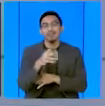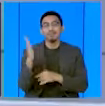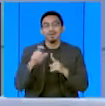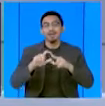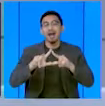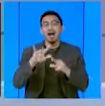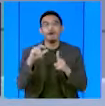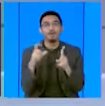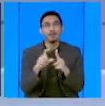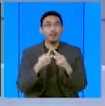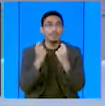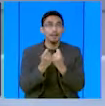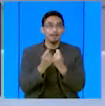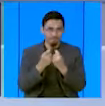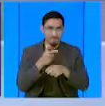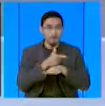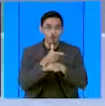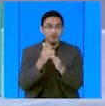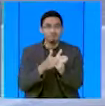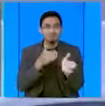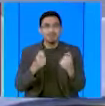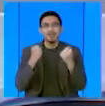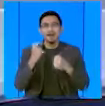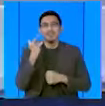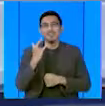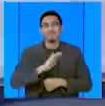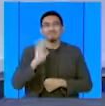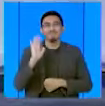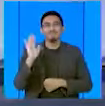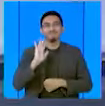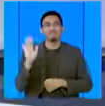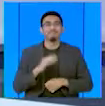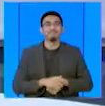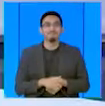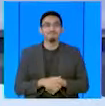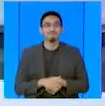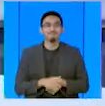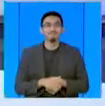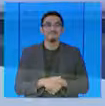Silahoy bersama tim yang bertugas berterima kasih atas kebersamaan Anda. Tetap semangat dan sampai jumpa.